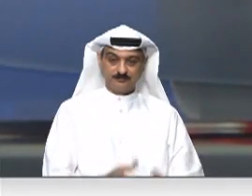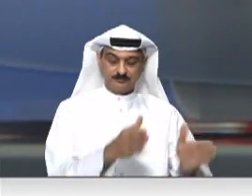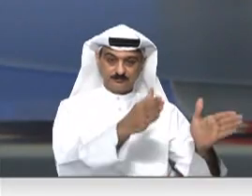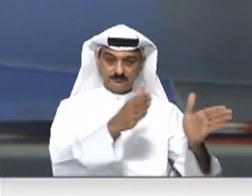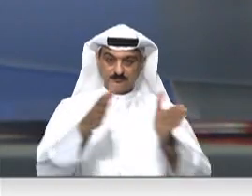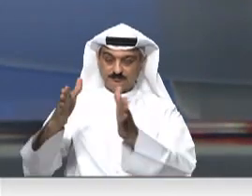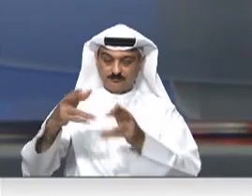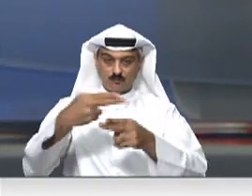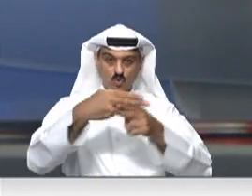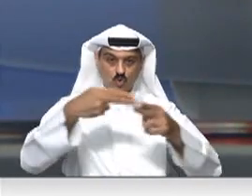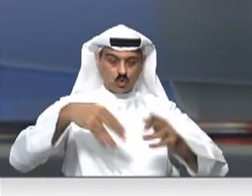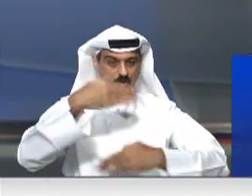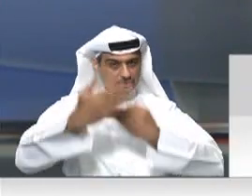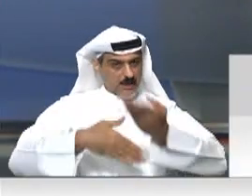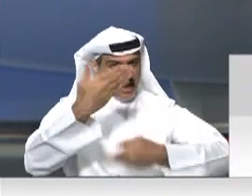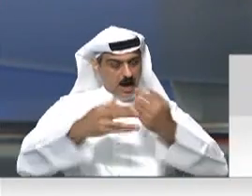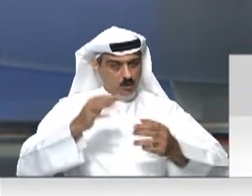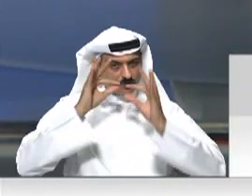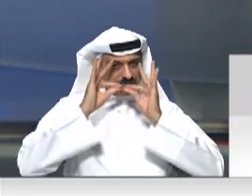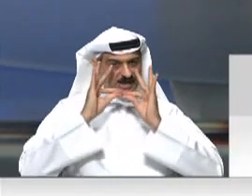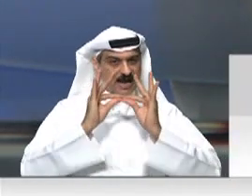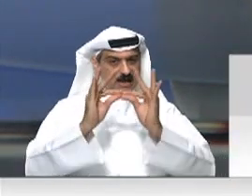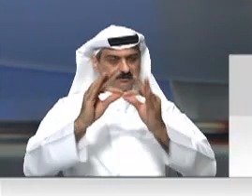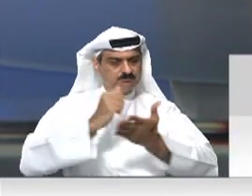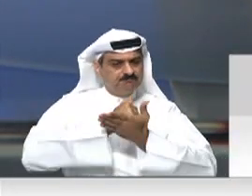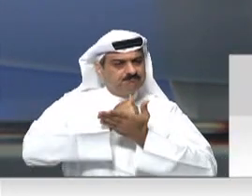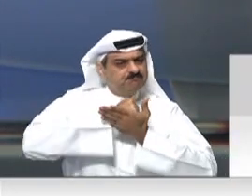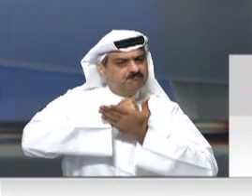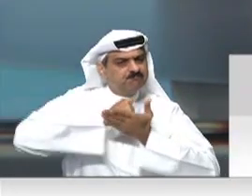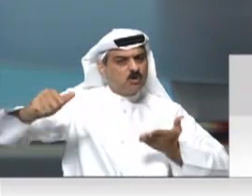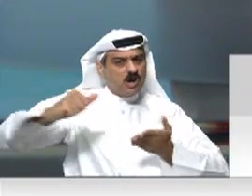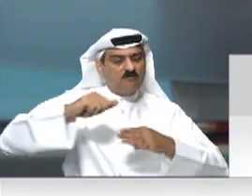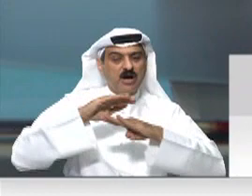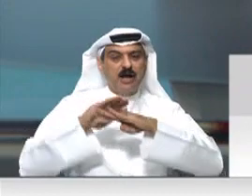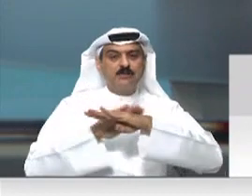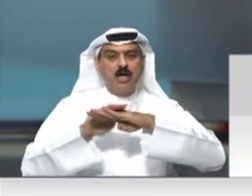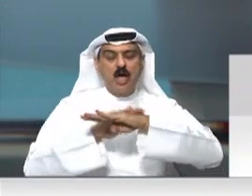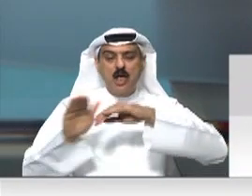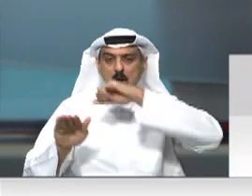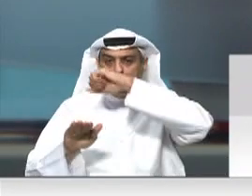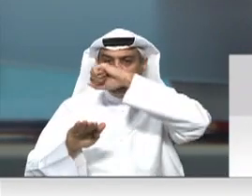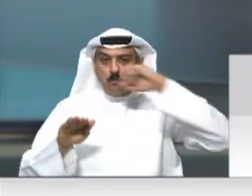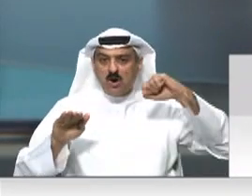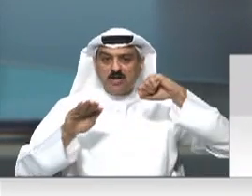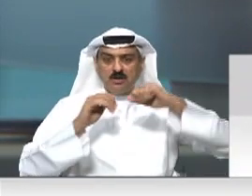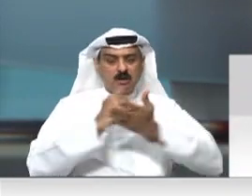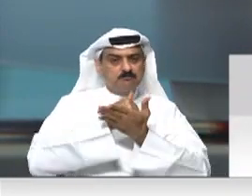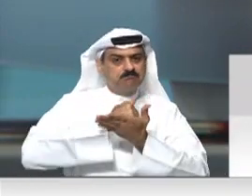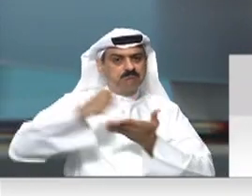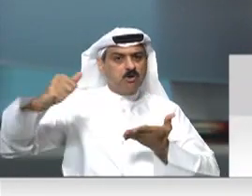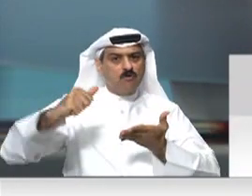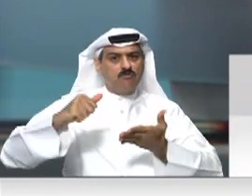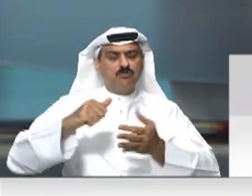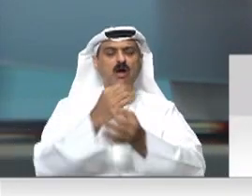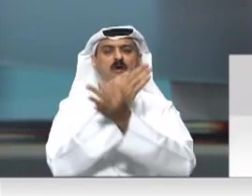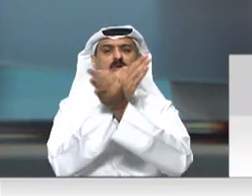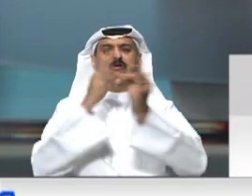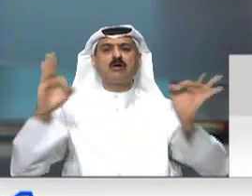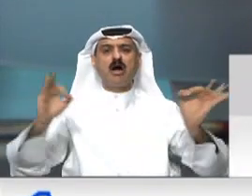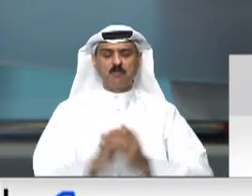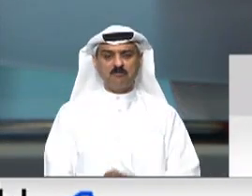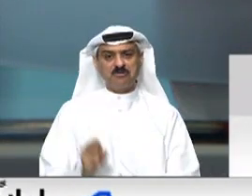تسعى دولة الكويت بشكل دائم لمكافحة المخدرات وتوحيد الجهود للتصدي لها عبر الكثير من